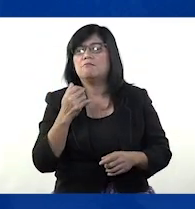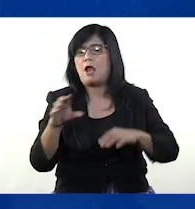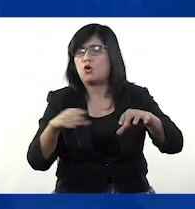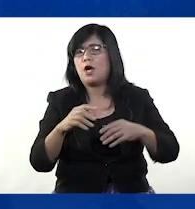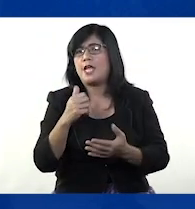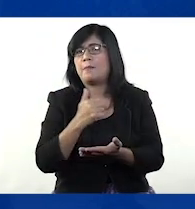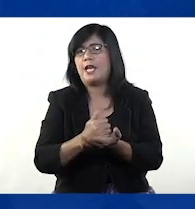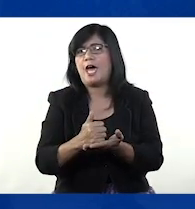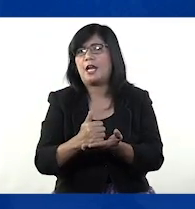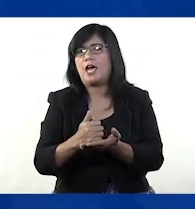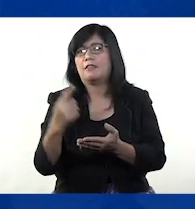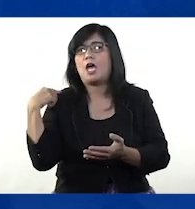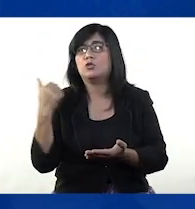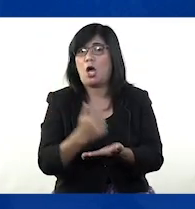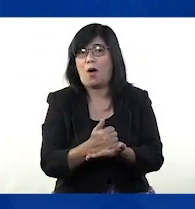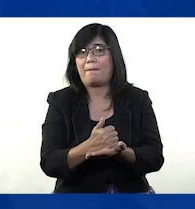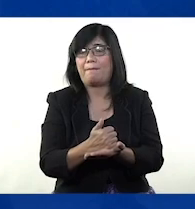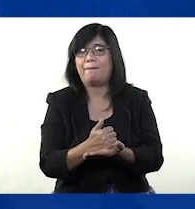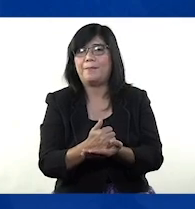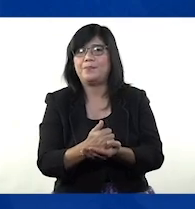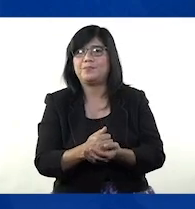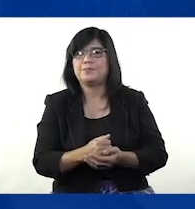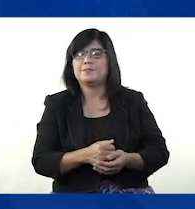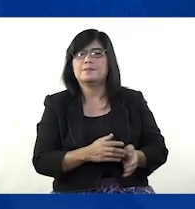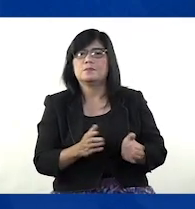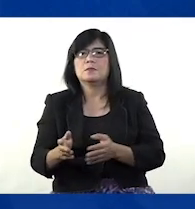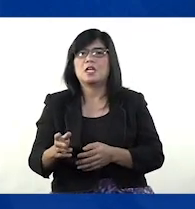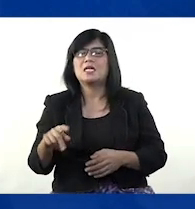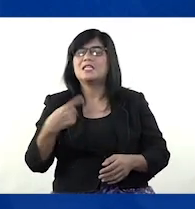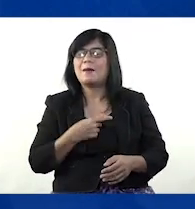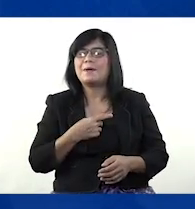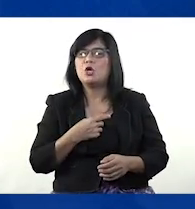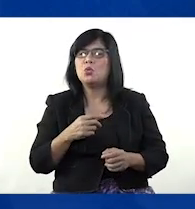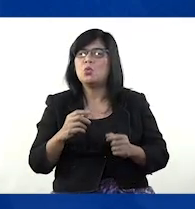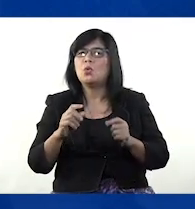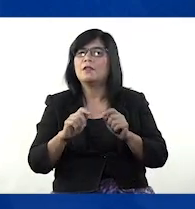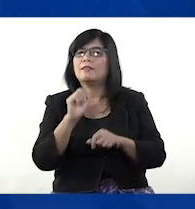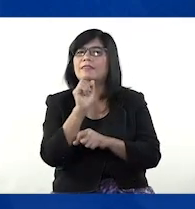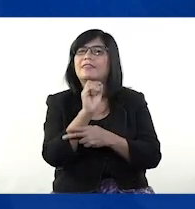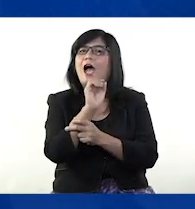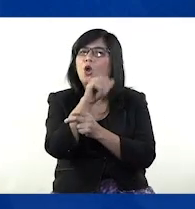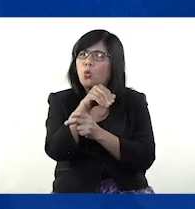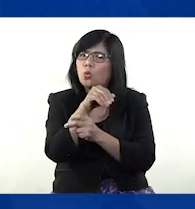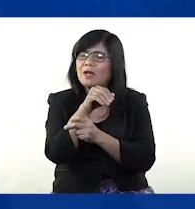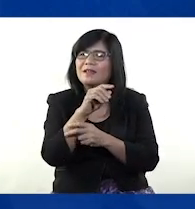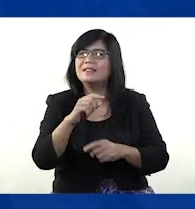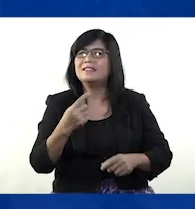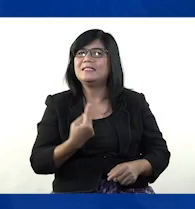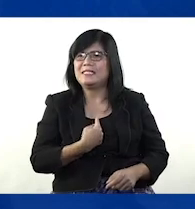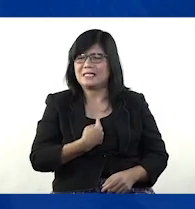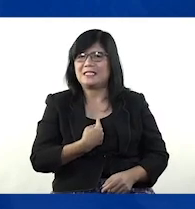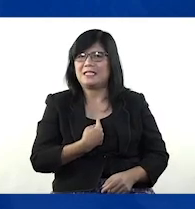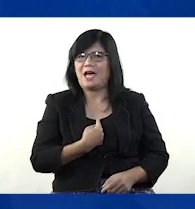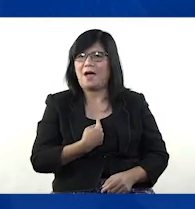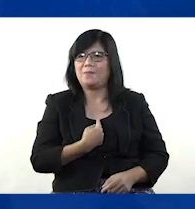klik Hai sebab itu perlu kita menaklukkan diri bukan saja oleh karena kemurkaan Allah tapi juga